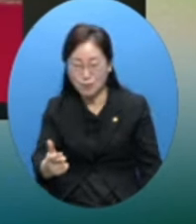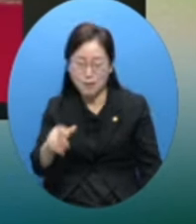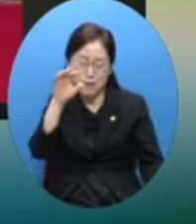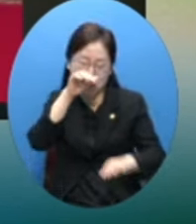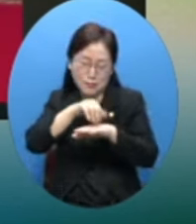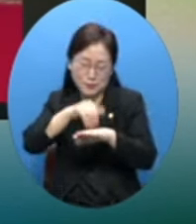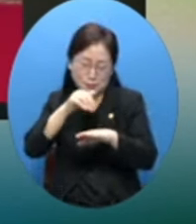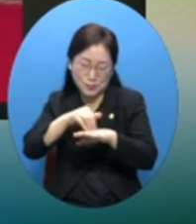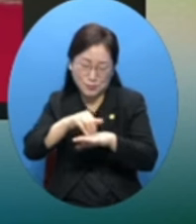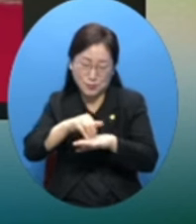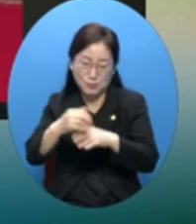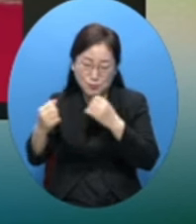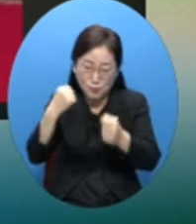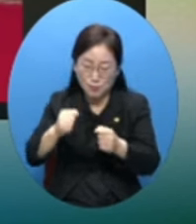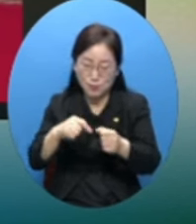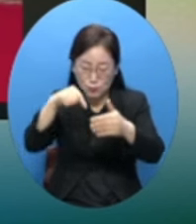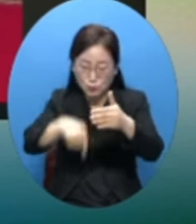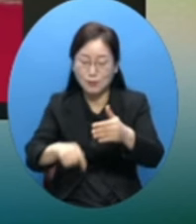늘 기도하면서